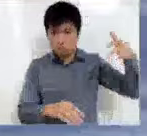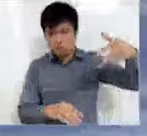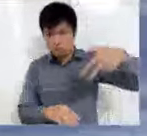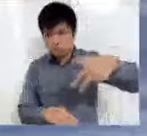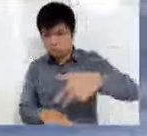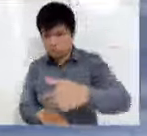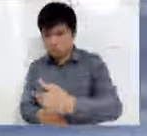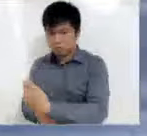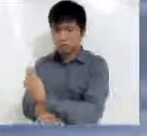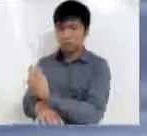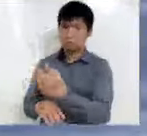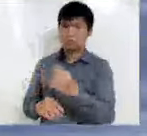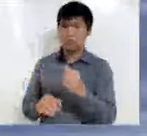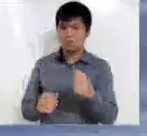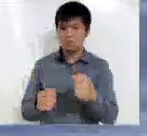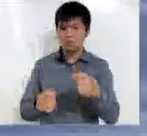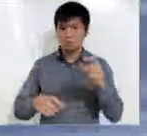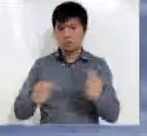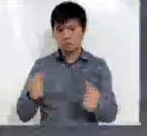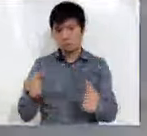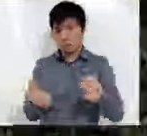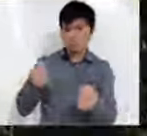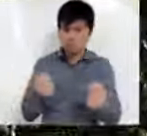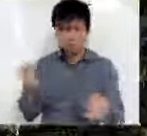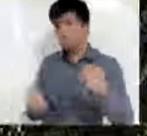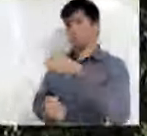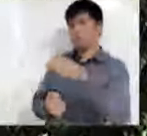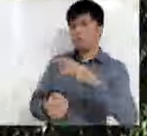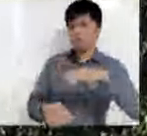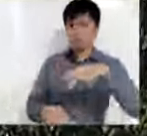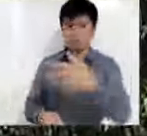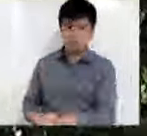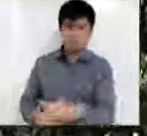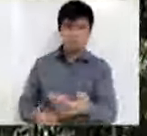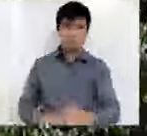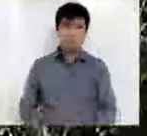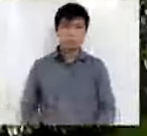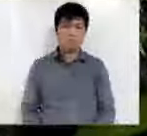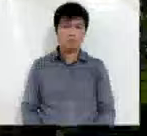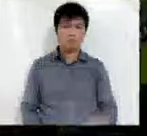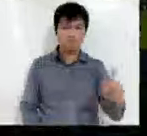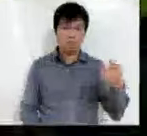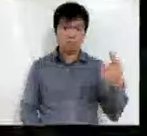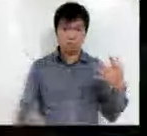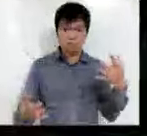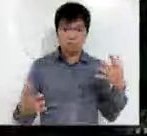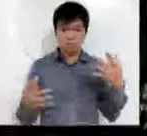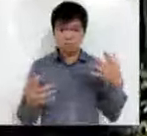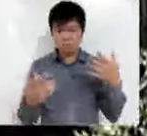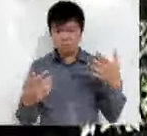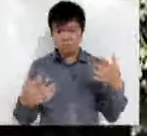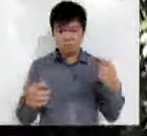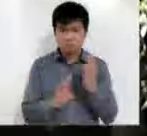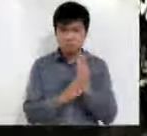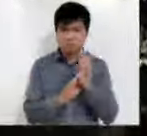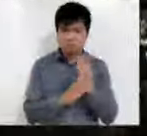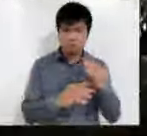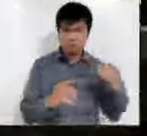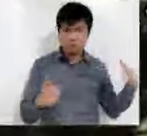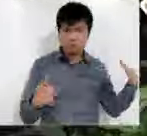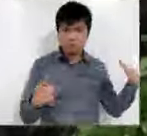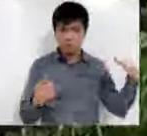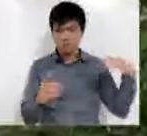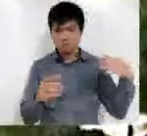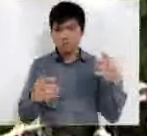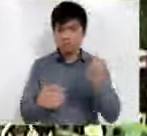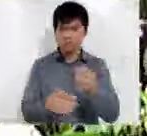madalas mawala ng kontrol ang mga malalaking sasakyan. Unang bumangga yung bus sa barrier sa taas hanggang sa tuluyan itong mawala ng kontrol at mahulog